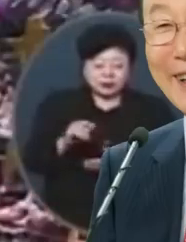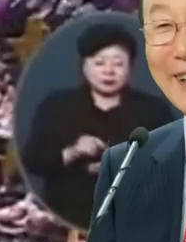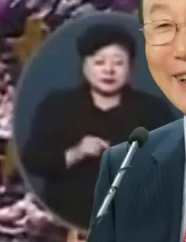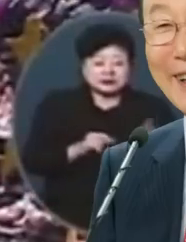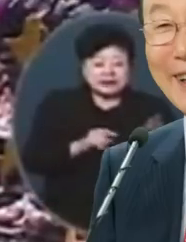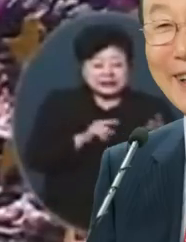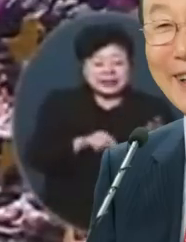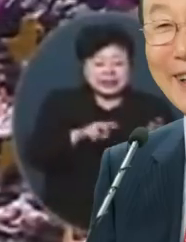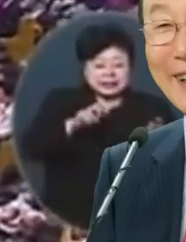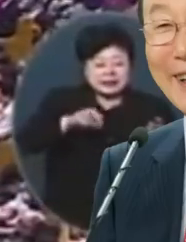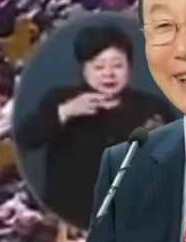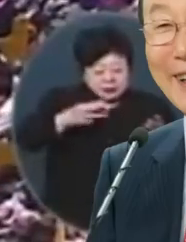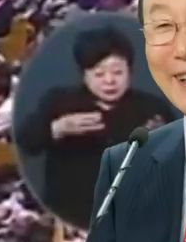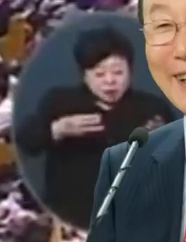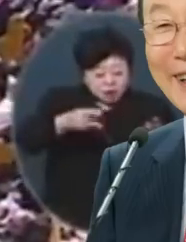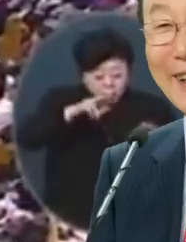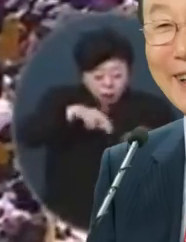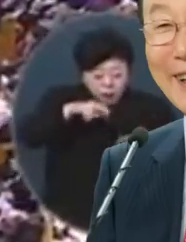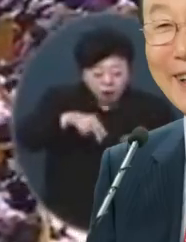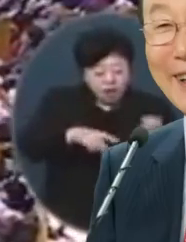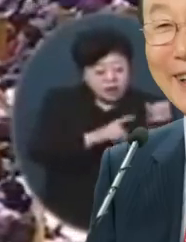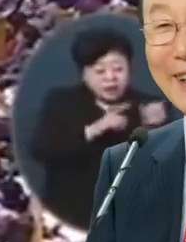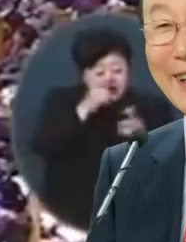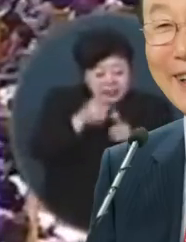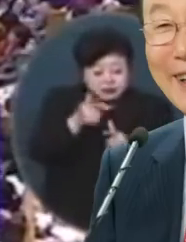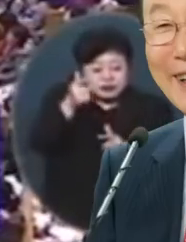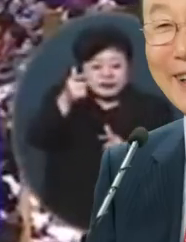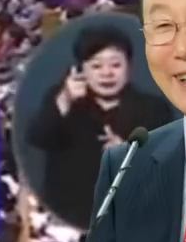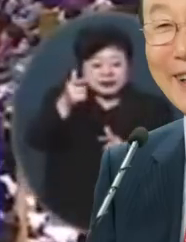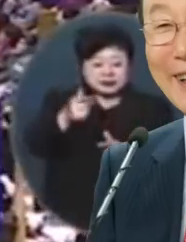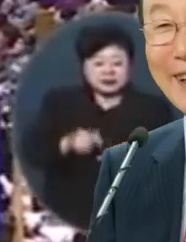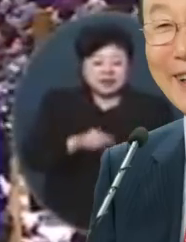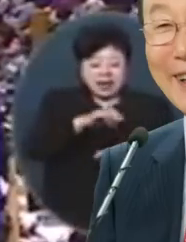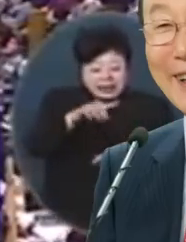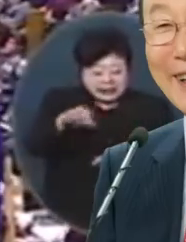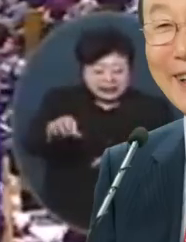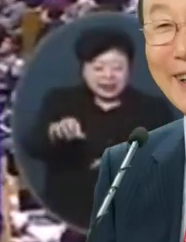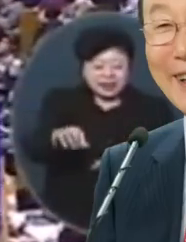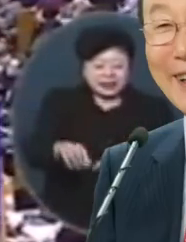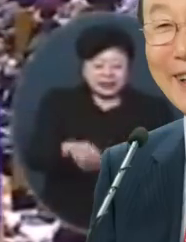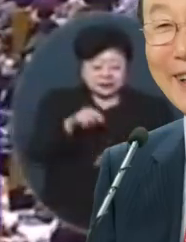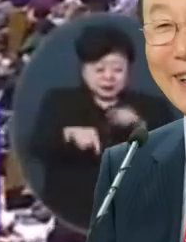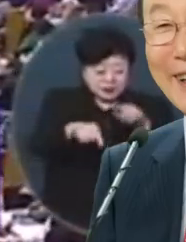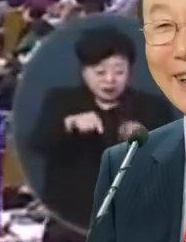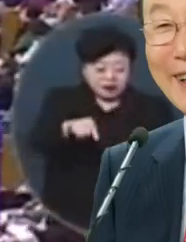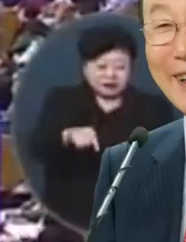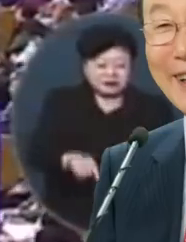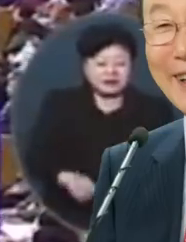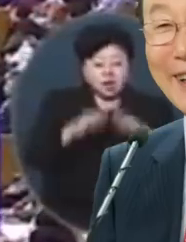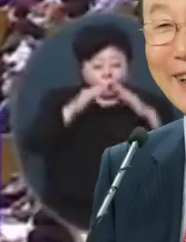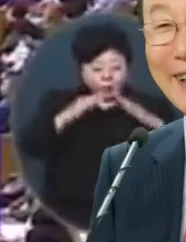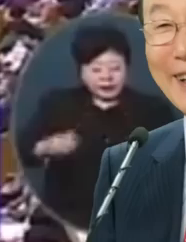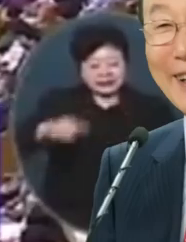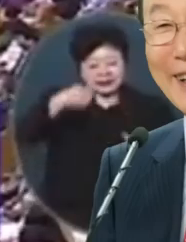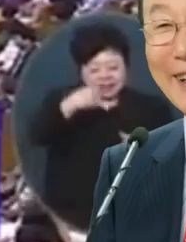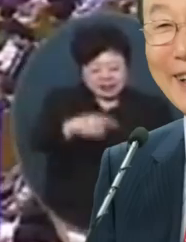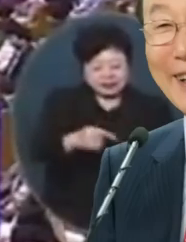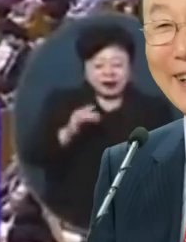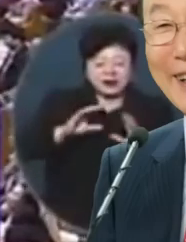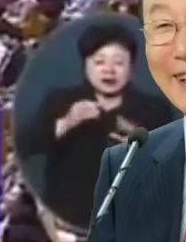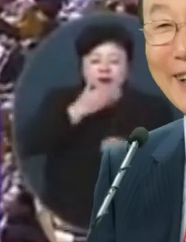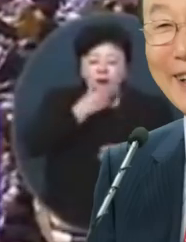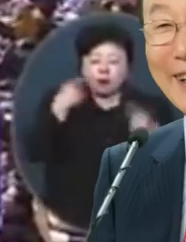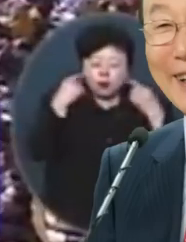4장 23절로 24절에 보면 예수께서 온 갈릴리에 두루 다니사 그들의 회당에서